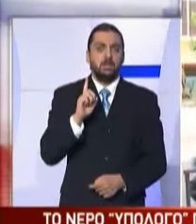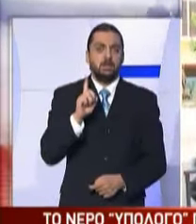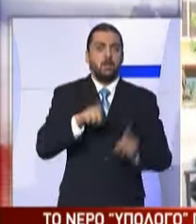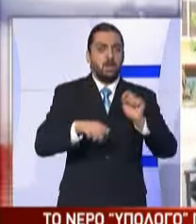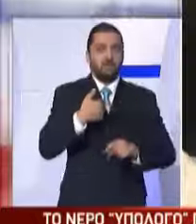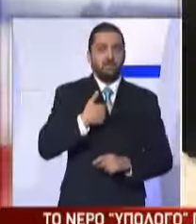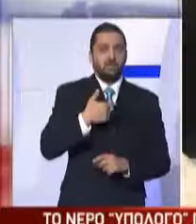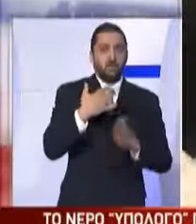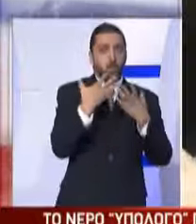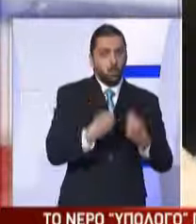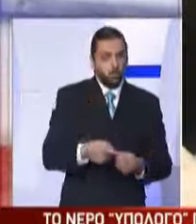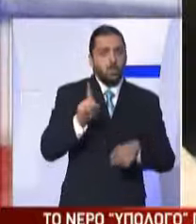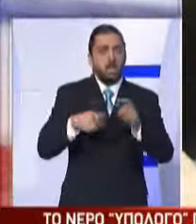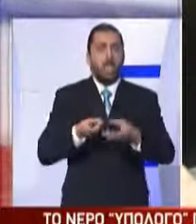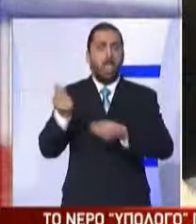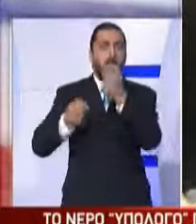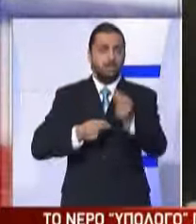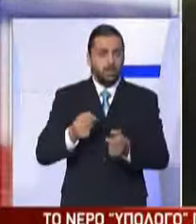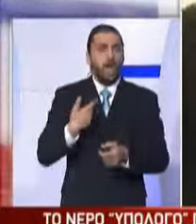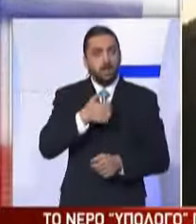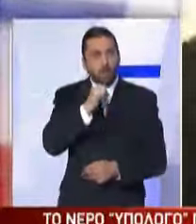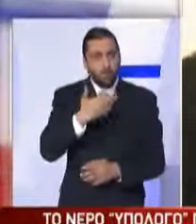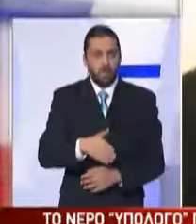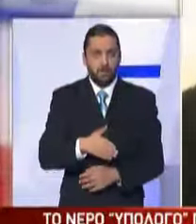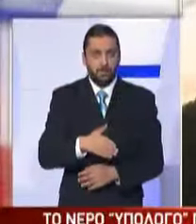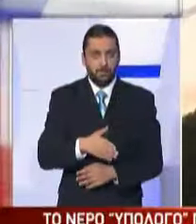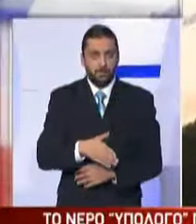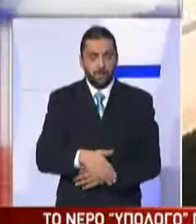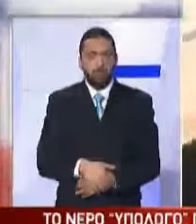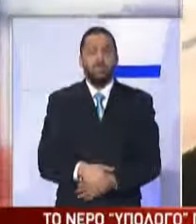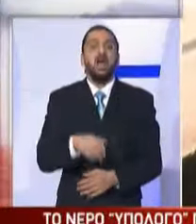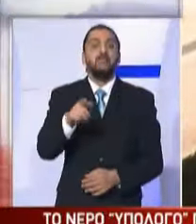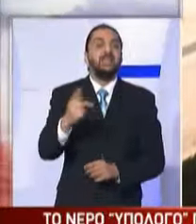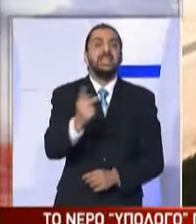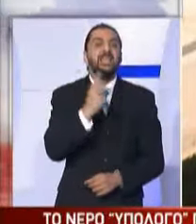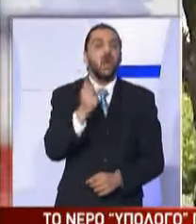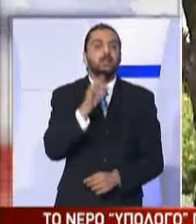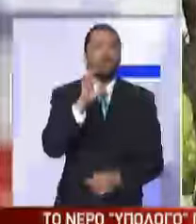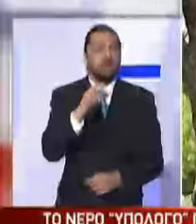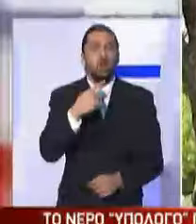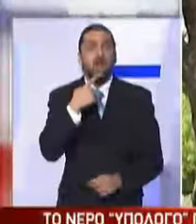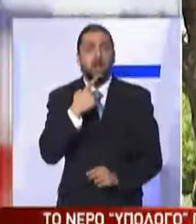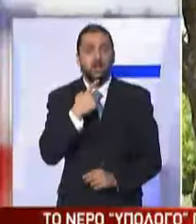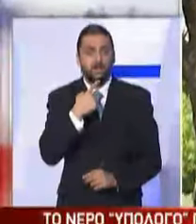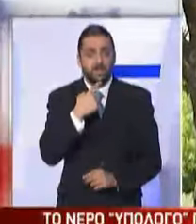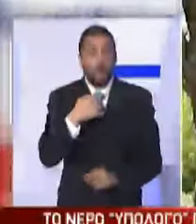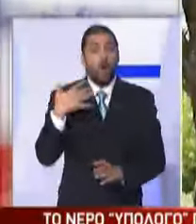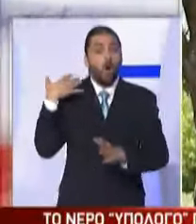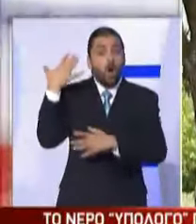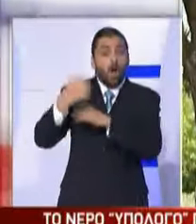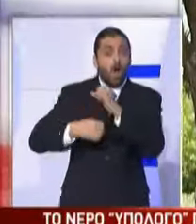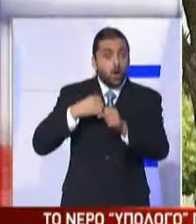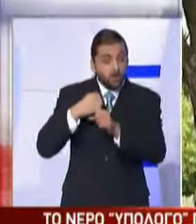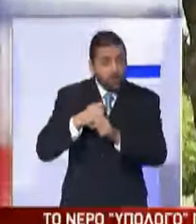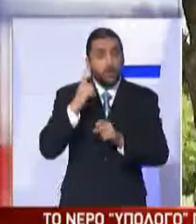και άλλοι ζούμε. Από την πλευρά του, ο Δήμος Παλαμά, όπου ανήκει διοικητικά η κοινότητα Φύλου, υποστηρίζει. Σε αυτά τα χρόνια ολοκληρώσαμε